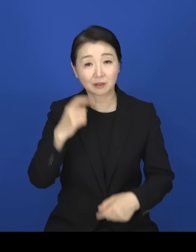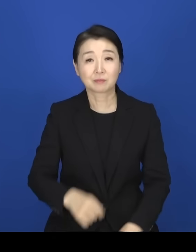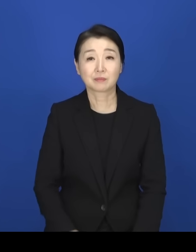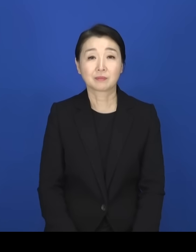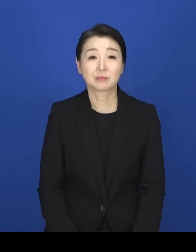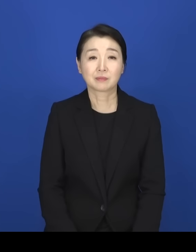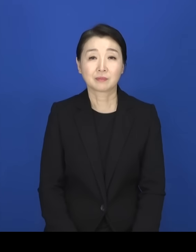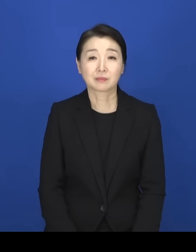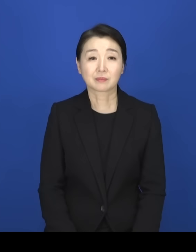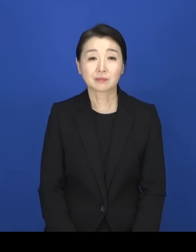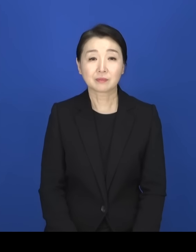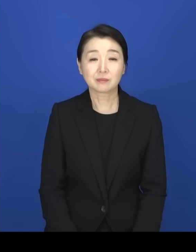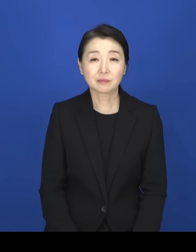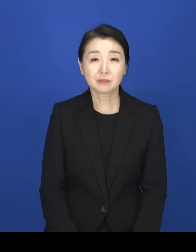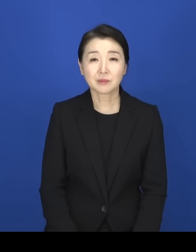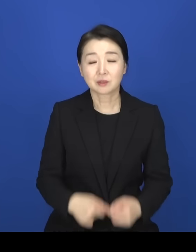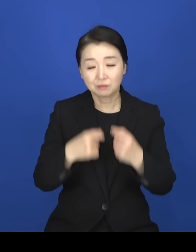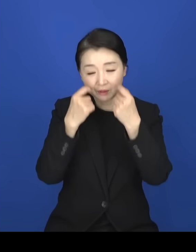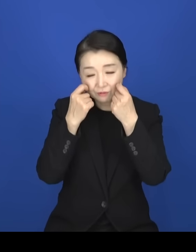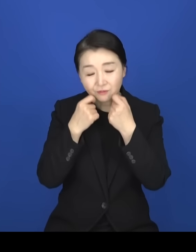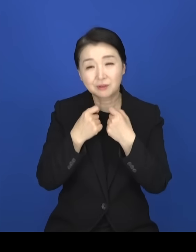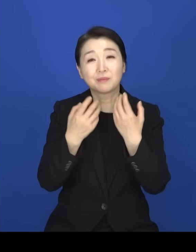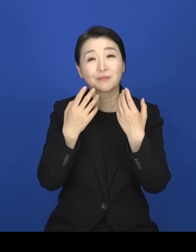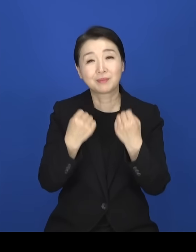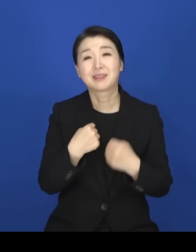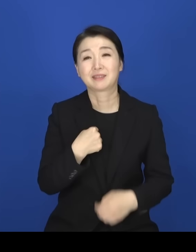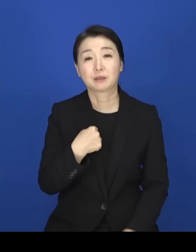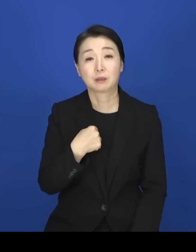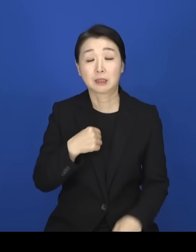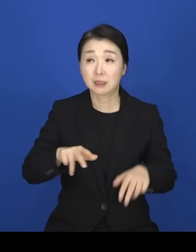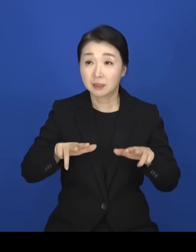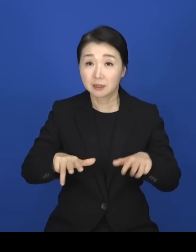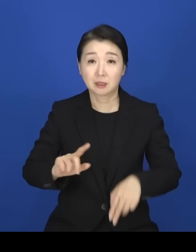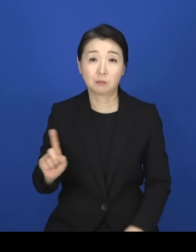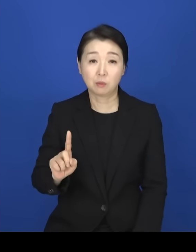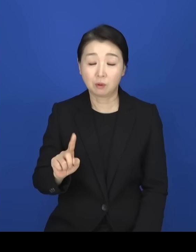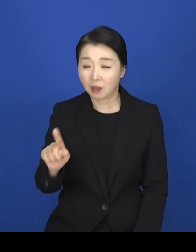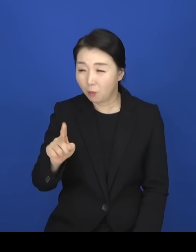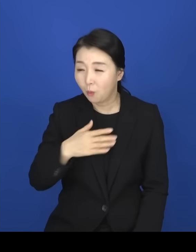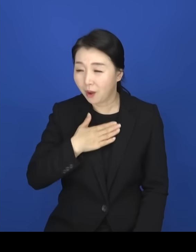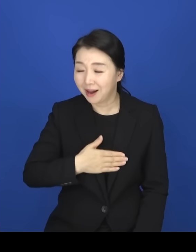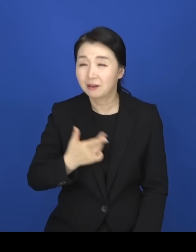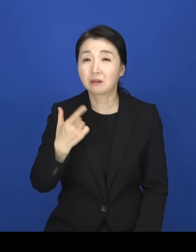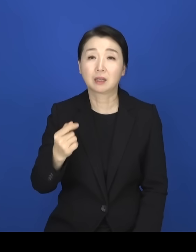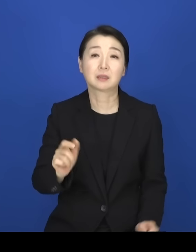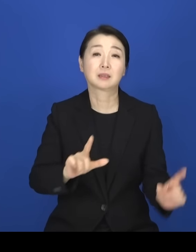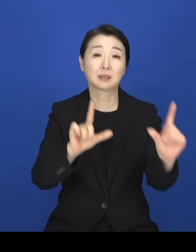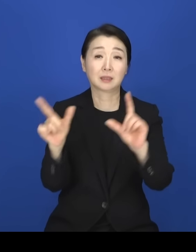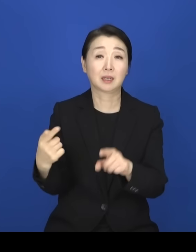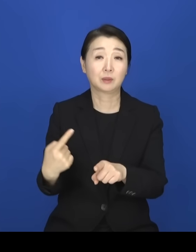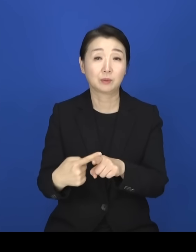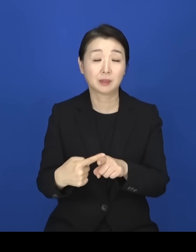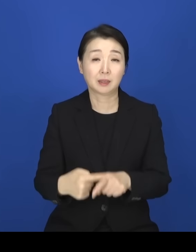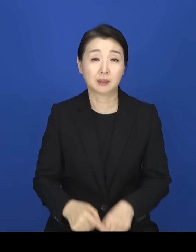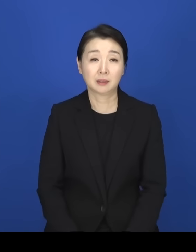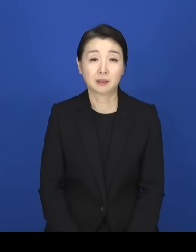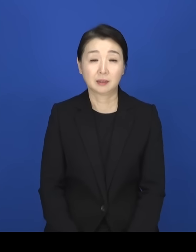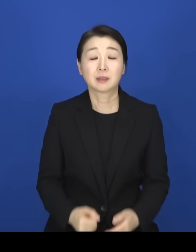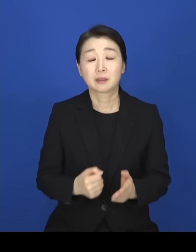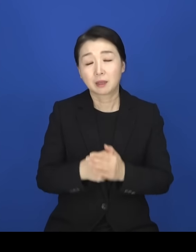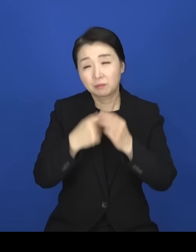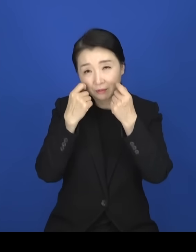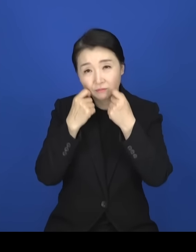들면서 엄청 울었던 것 같아요. 나 이제 뭐가 뭔지 알면서 살아가는구나. 그래서 많이 울었던